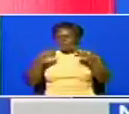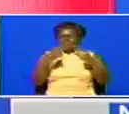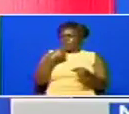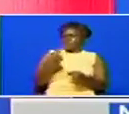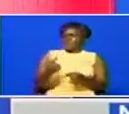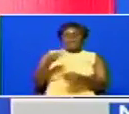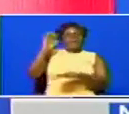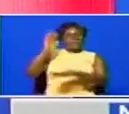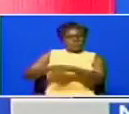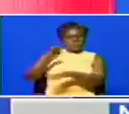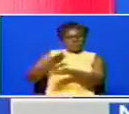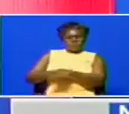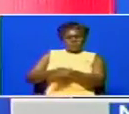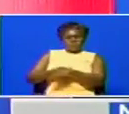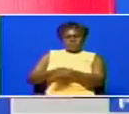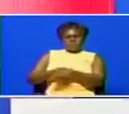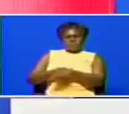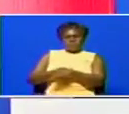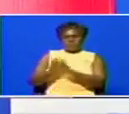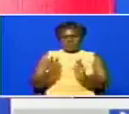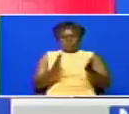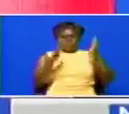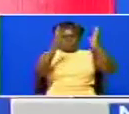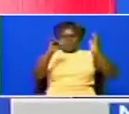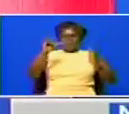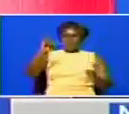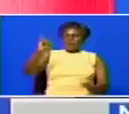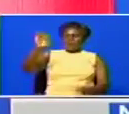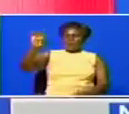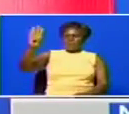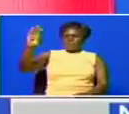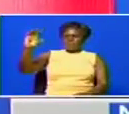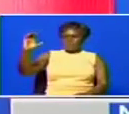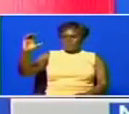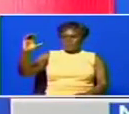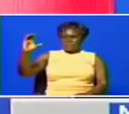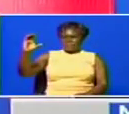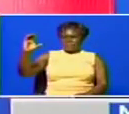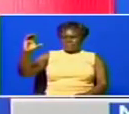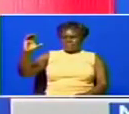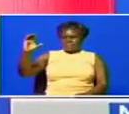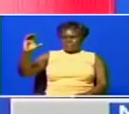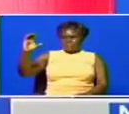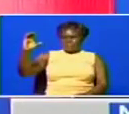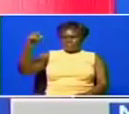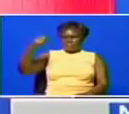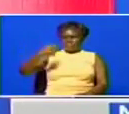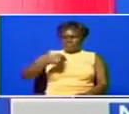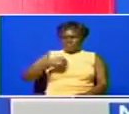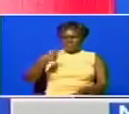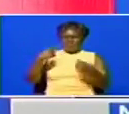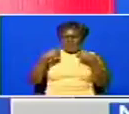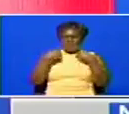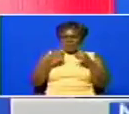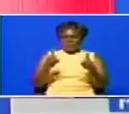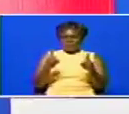hilo ni jambo la msingi sana, hasa akipongeza tume ya IEBC hapo. Nitakuacha na matangazo hayo